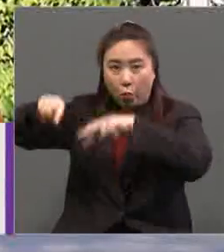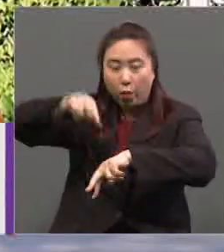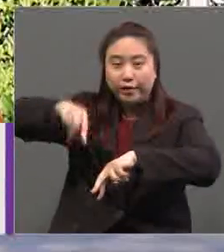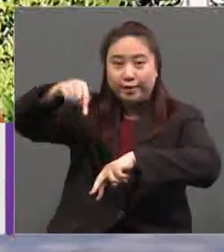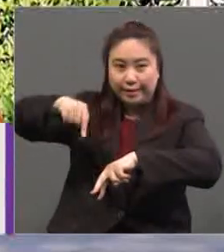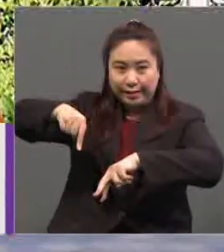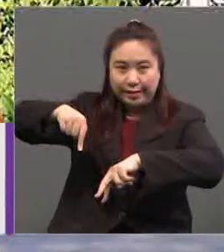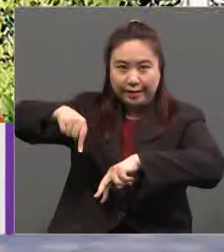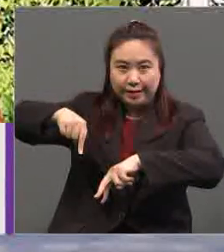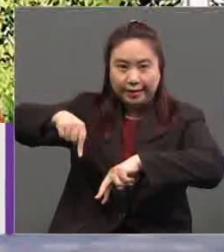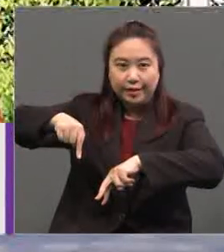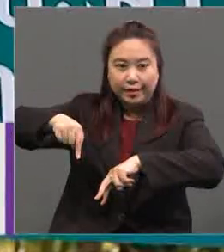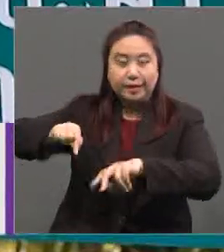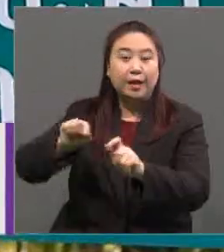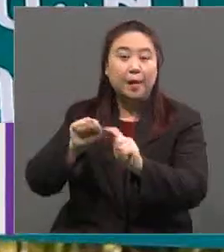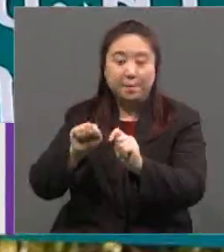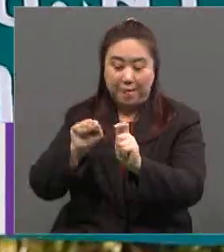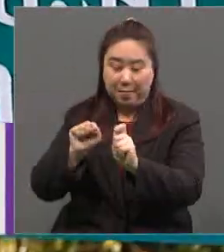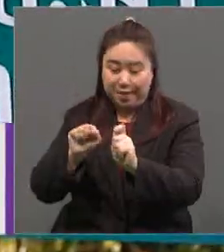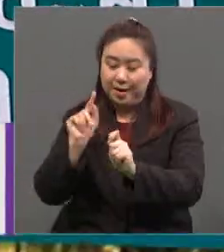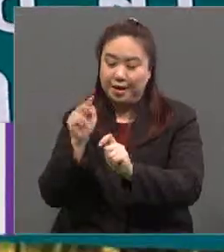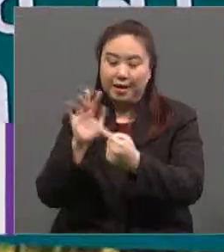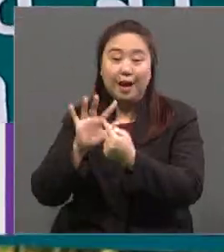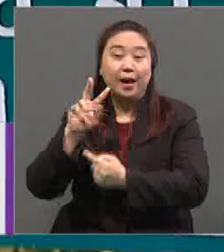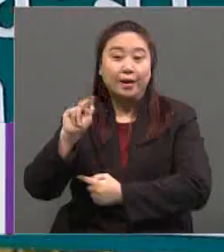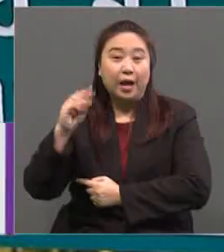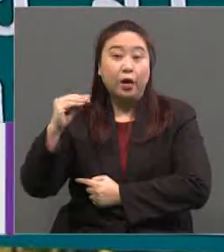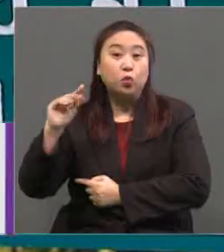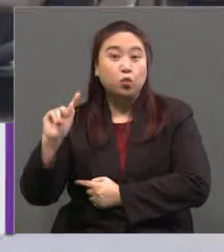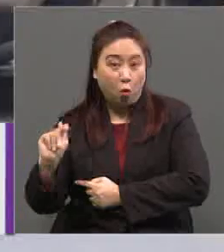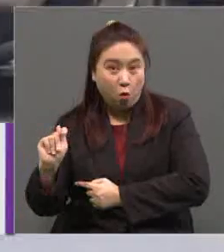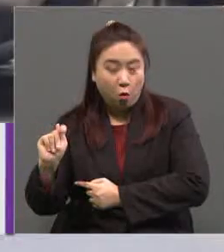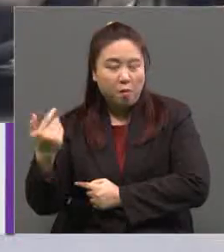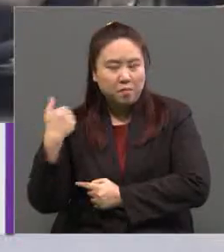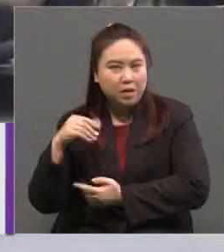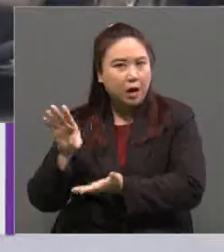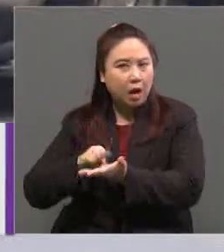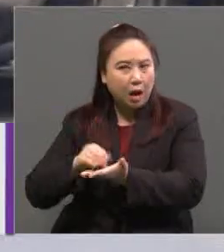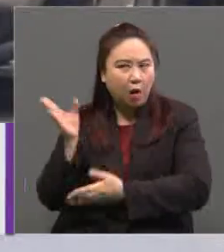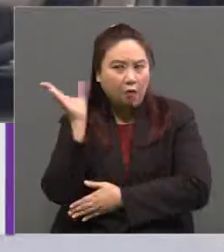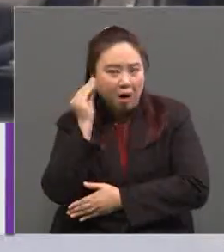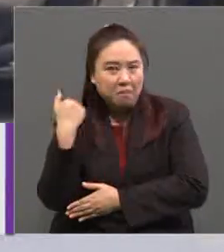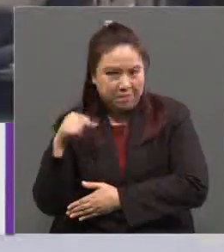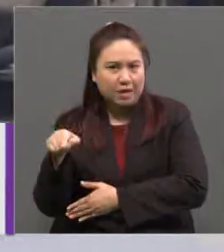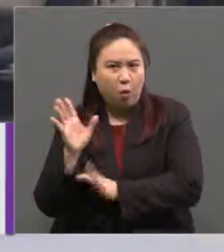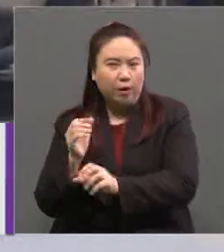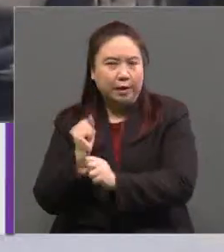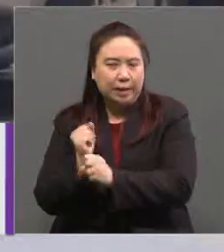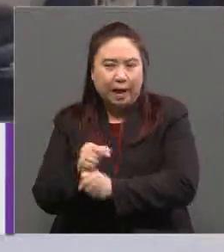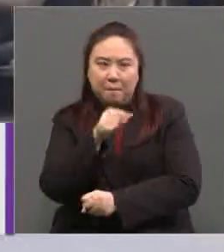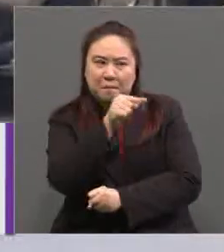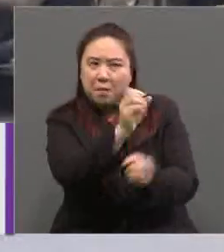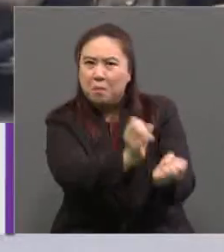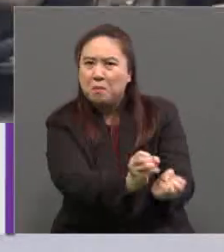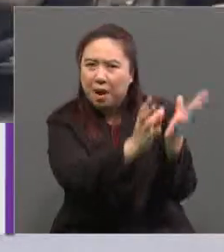ที่ของตำบลบ้านแร่ตำบลทันอำเภอทานโตนะคะหลังจากที่ได้รับข้อมูลว่ามีผู้ก่อเหตุลอบวางระเบิดอาศัยหลบ